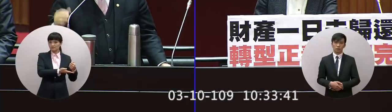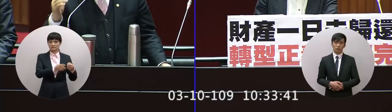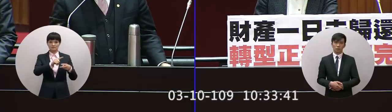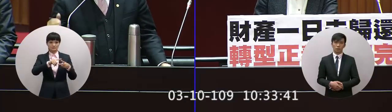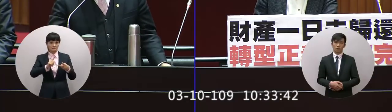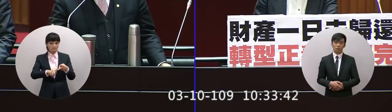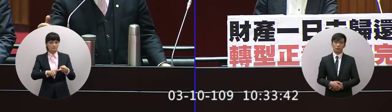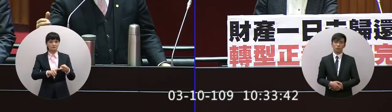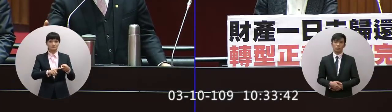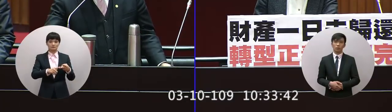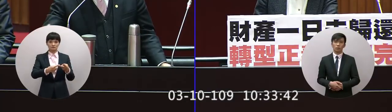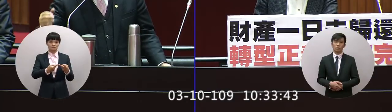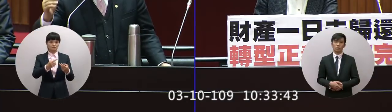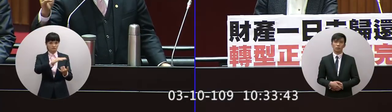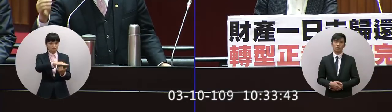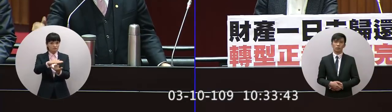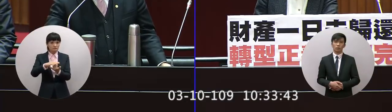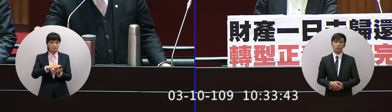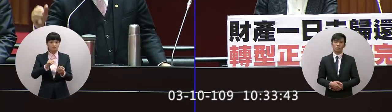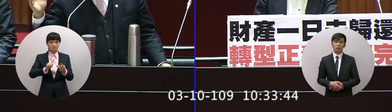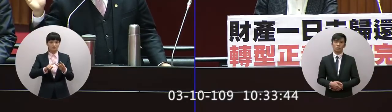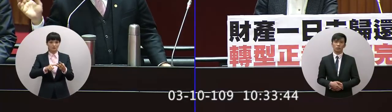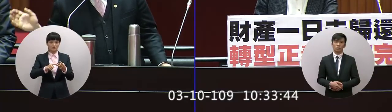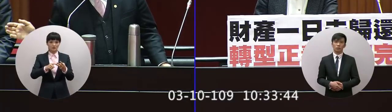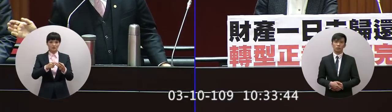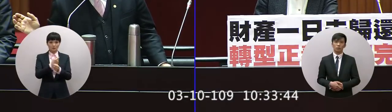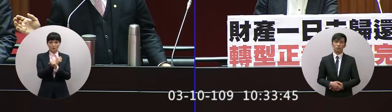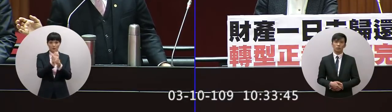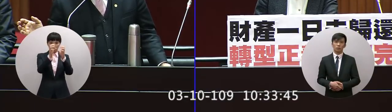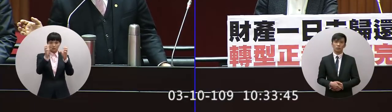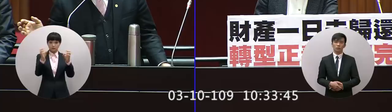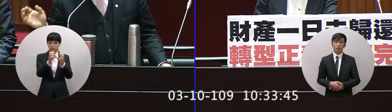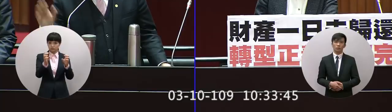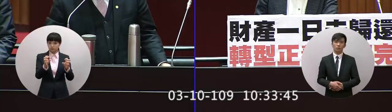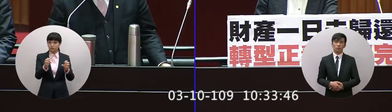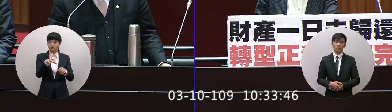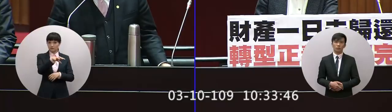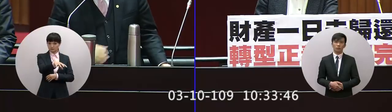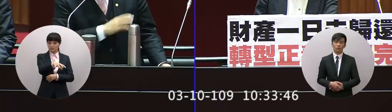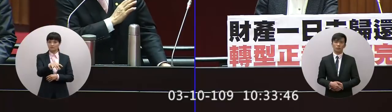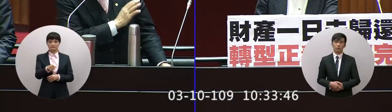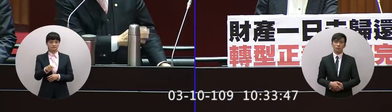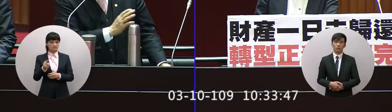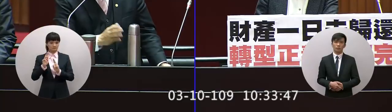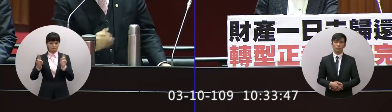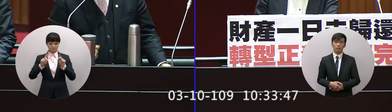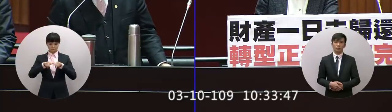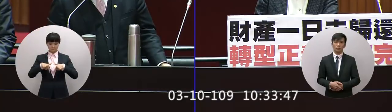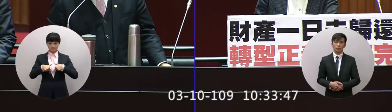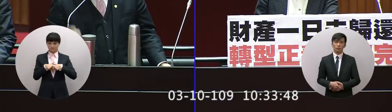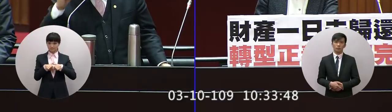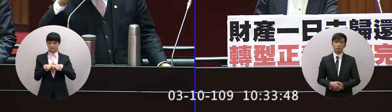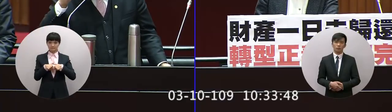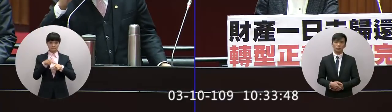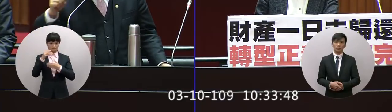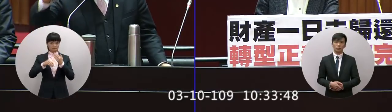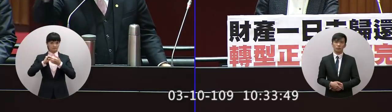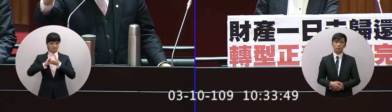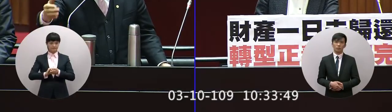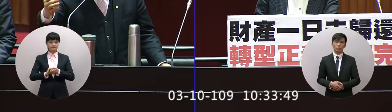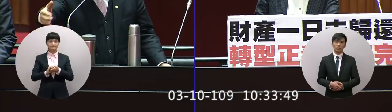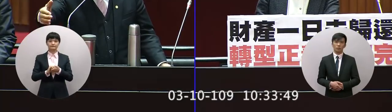墓也各有地方政府依指挥中心要求有不同的作为。总